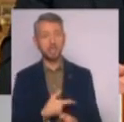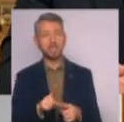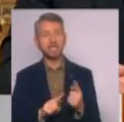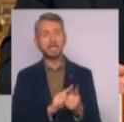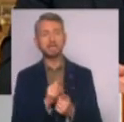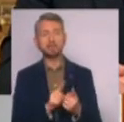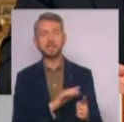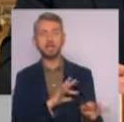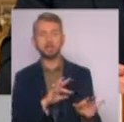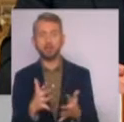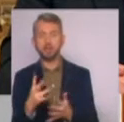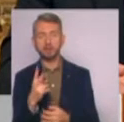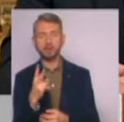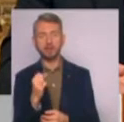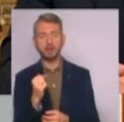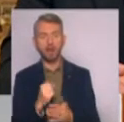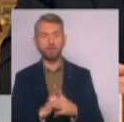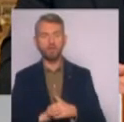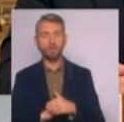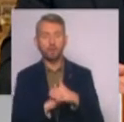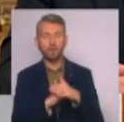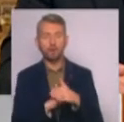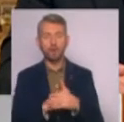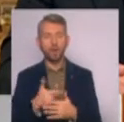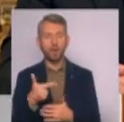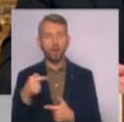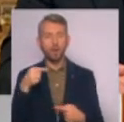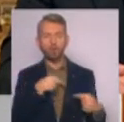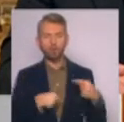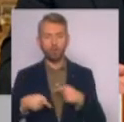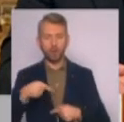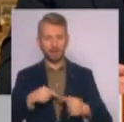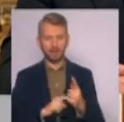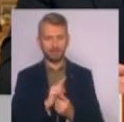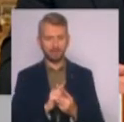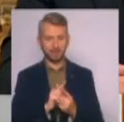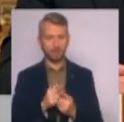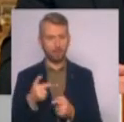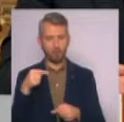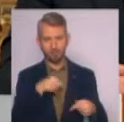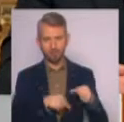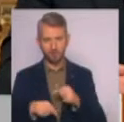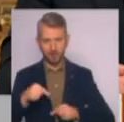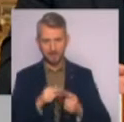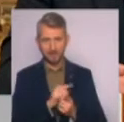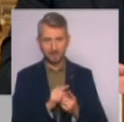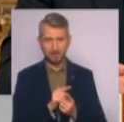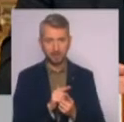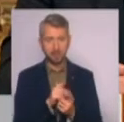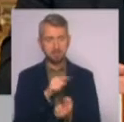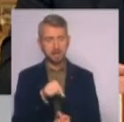зміни відбулися на фоні гормональних змін, загальних гормональних змін, змін